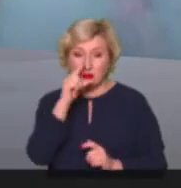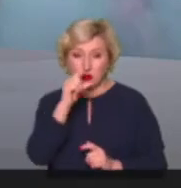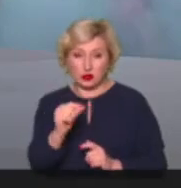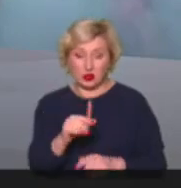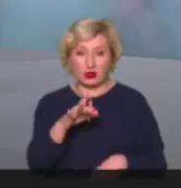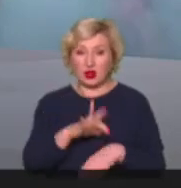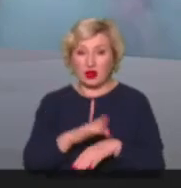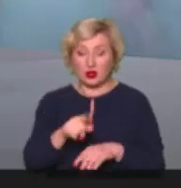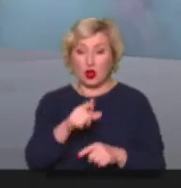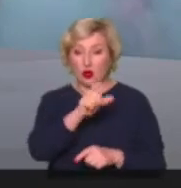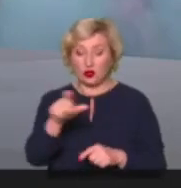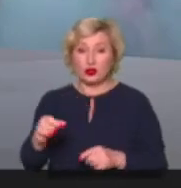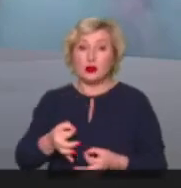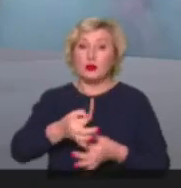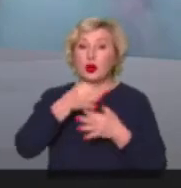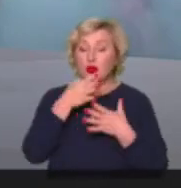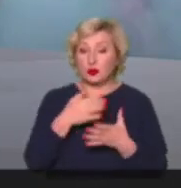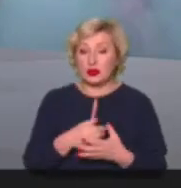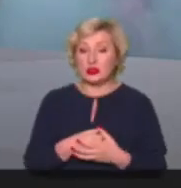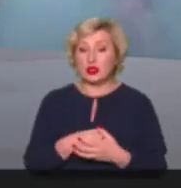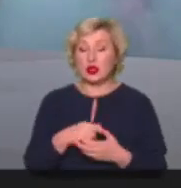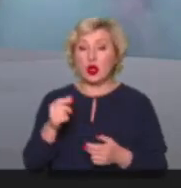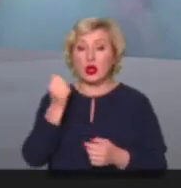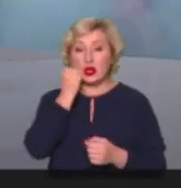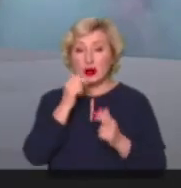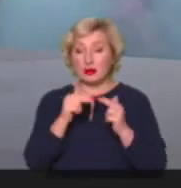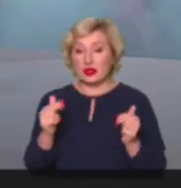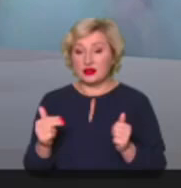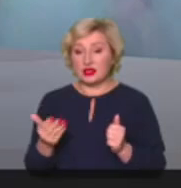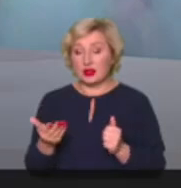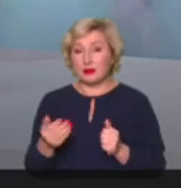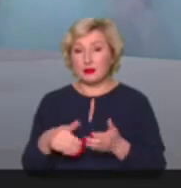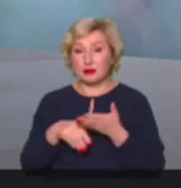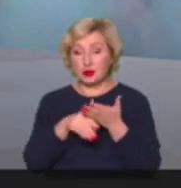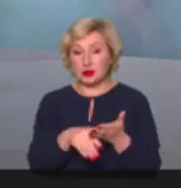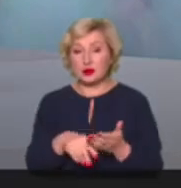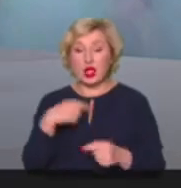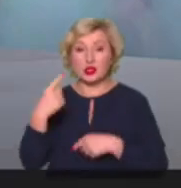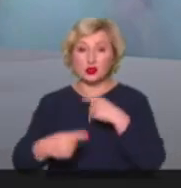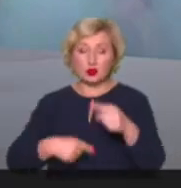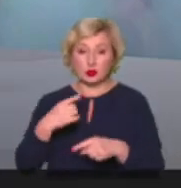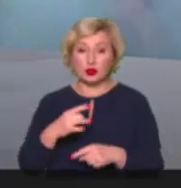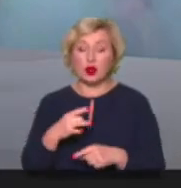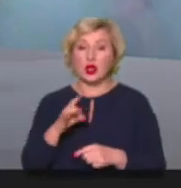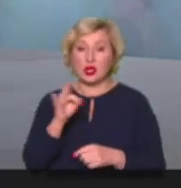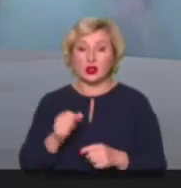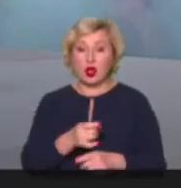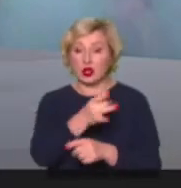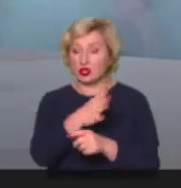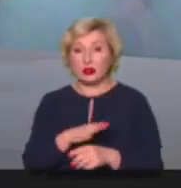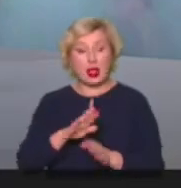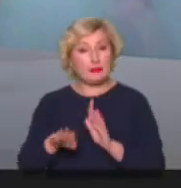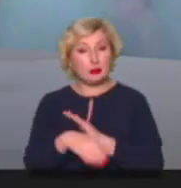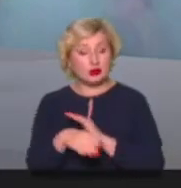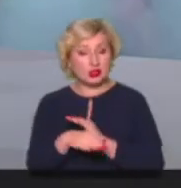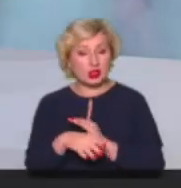його оточенню це подобається. Його кремлівські посіпаки кажуть, що наступного разу орешник буде вже летіти не пустий, як він